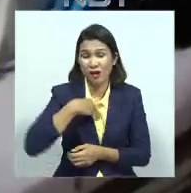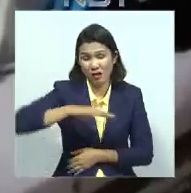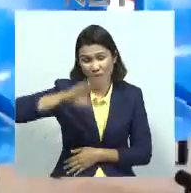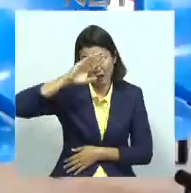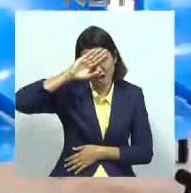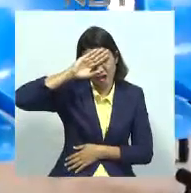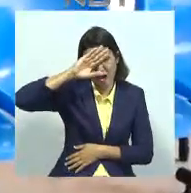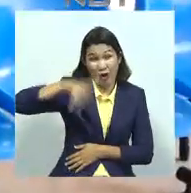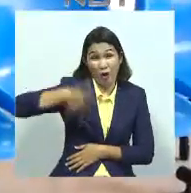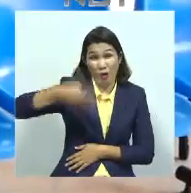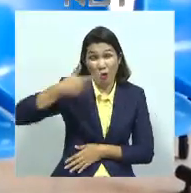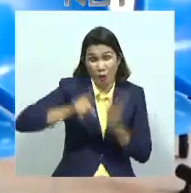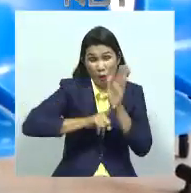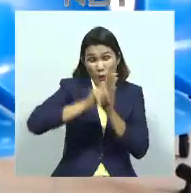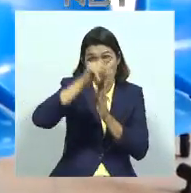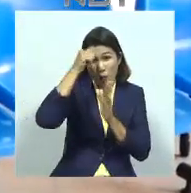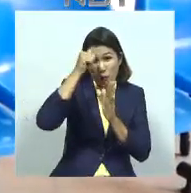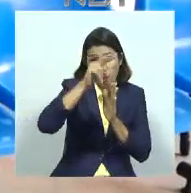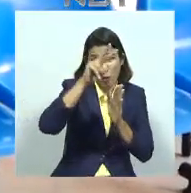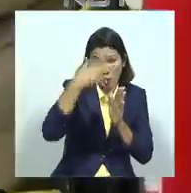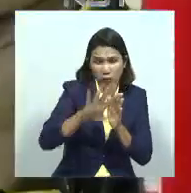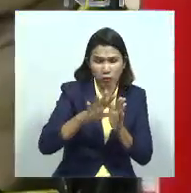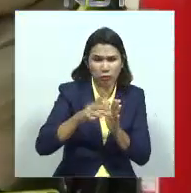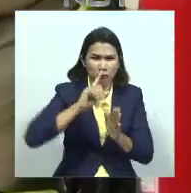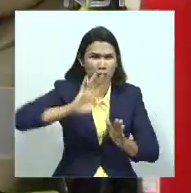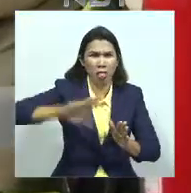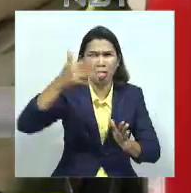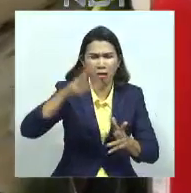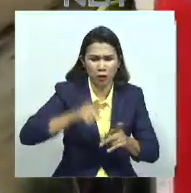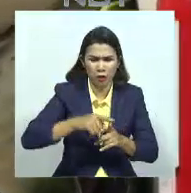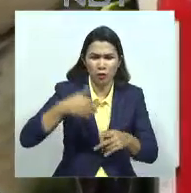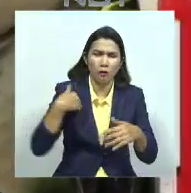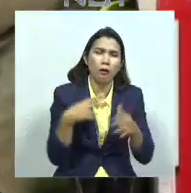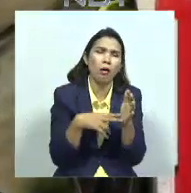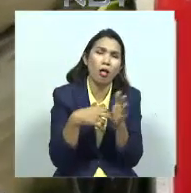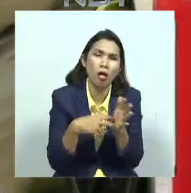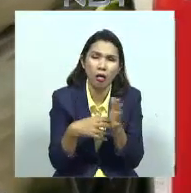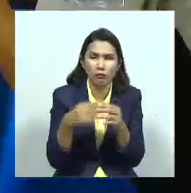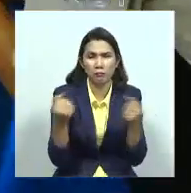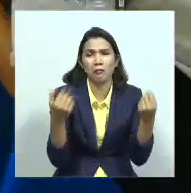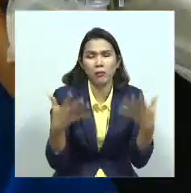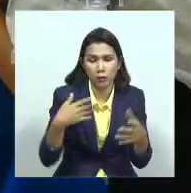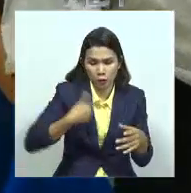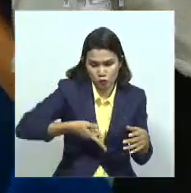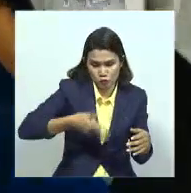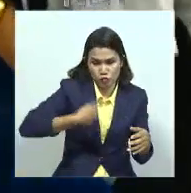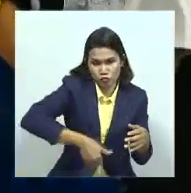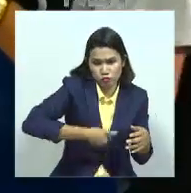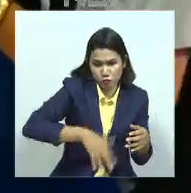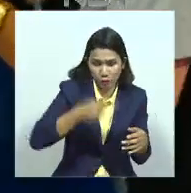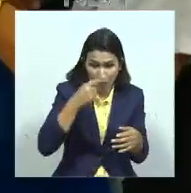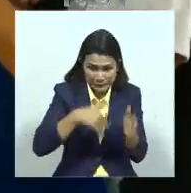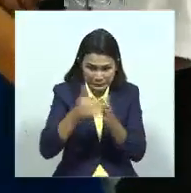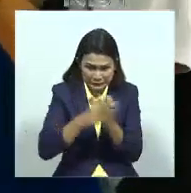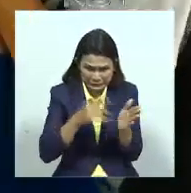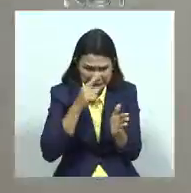ง2วันแล้วไม่ดีขึ้นมีอาการอ่อนเพลียซึมปัสสาวะเป็นสีเข้มหรือไข้ลดแล้วแต่อาการแย่ลงและซึมกว่